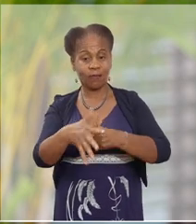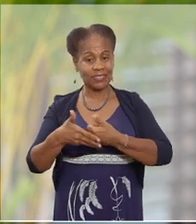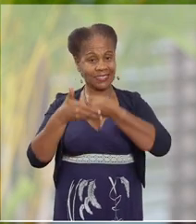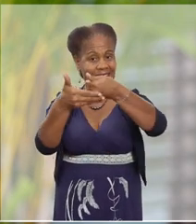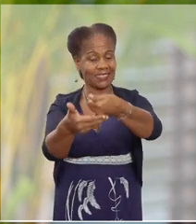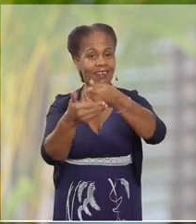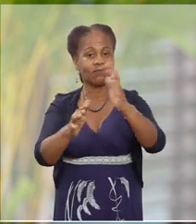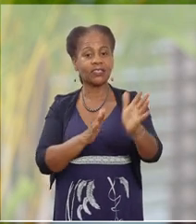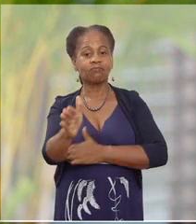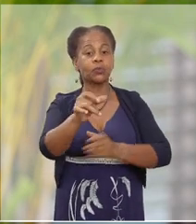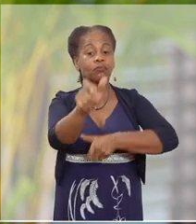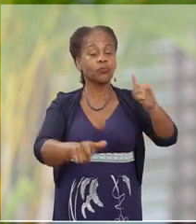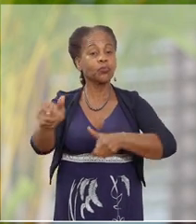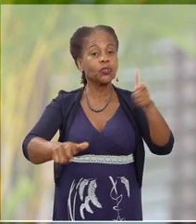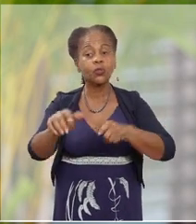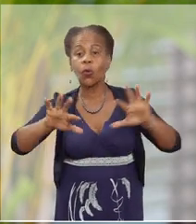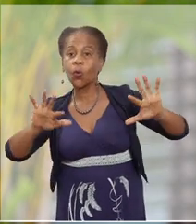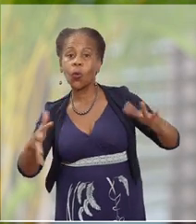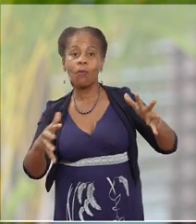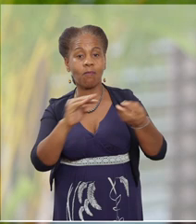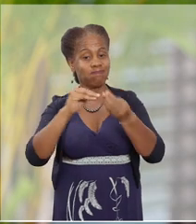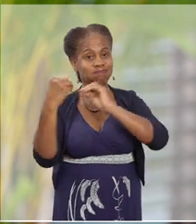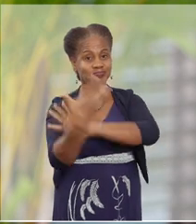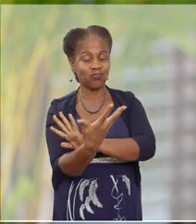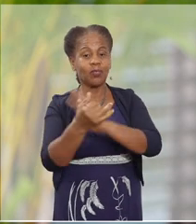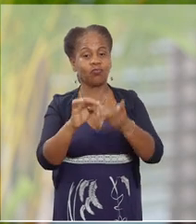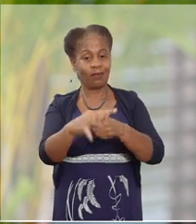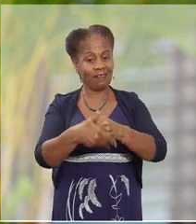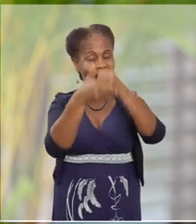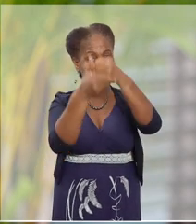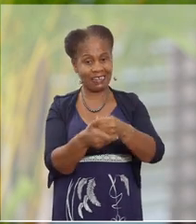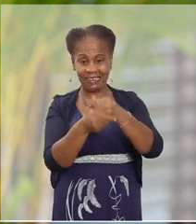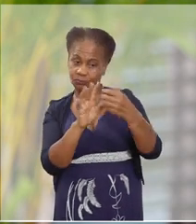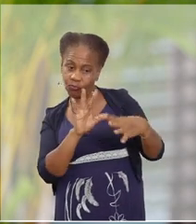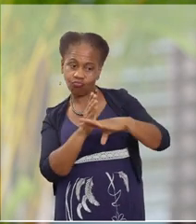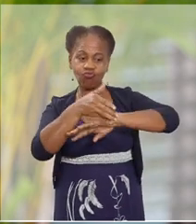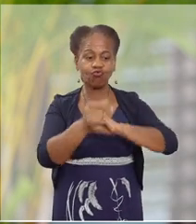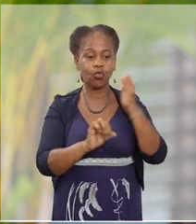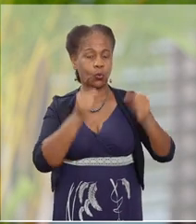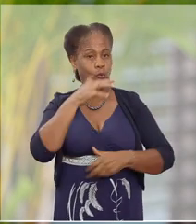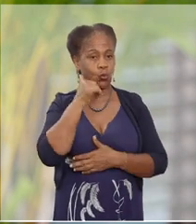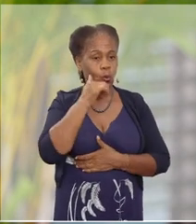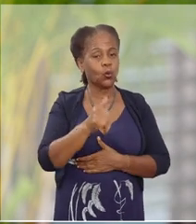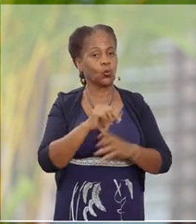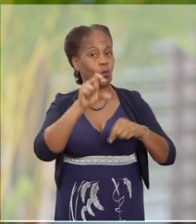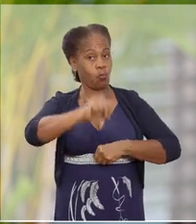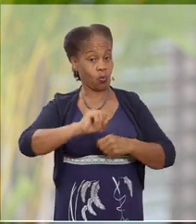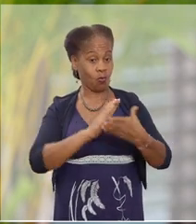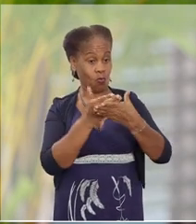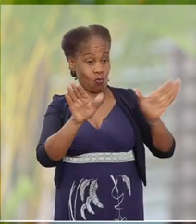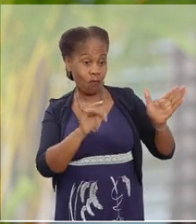grâce à notre portail numérique des aides accessibles 7 jours sur 7 24 heures sur